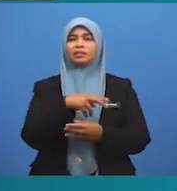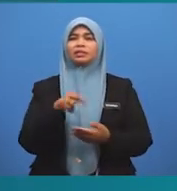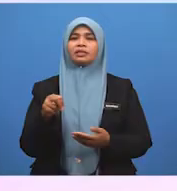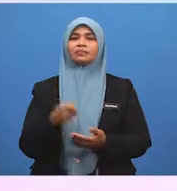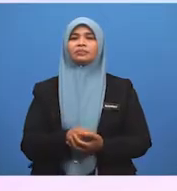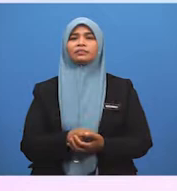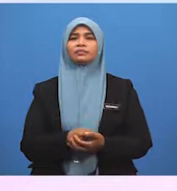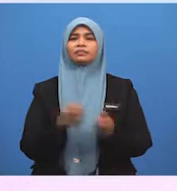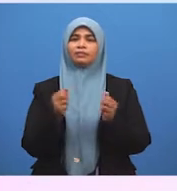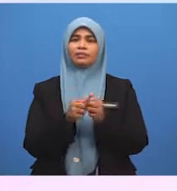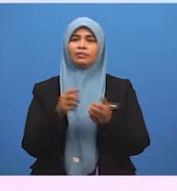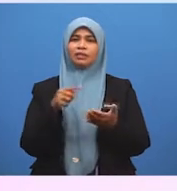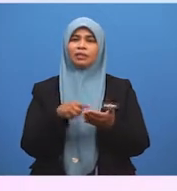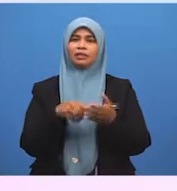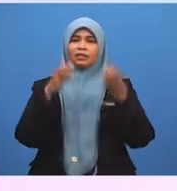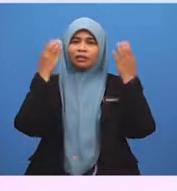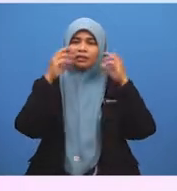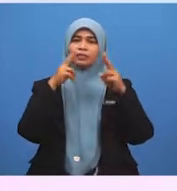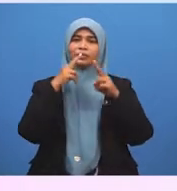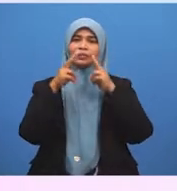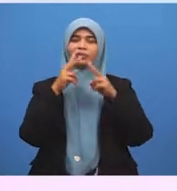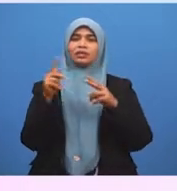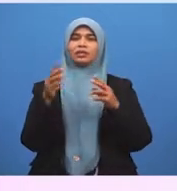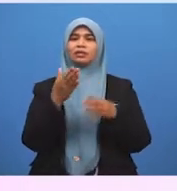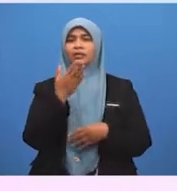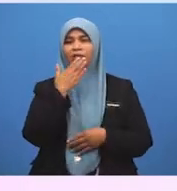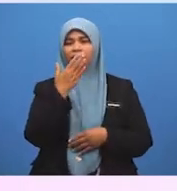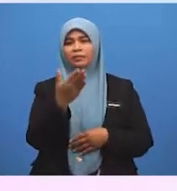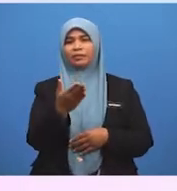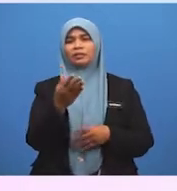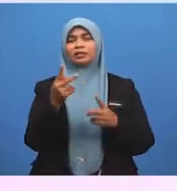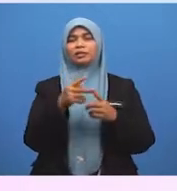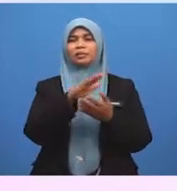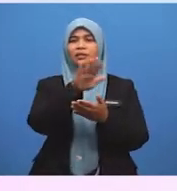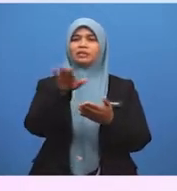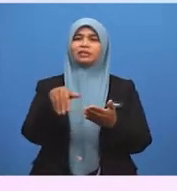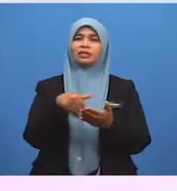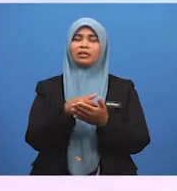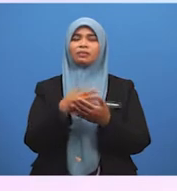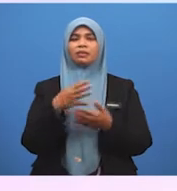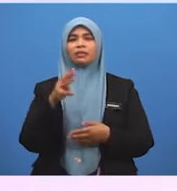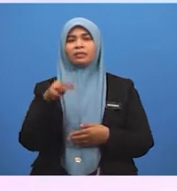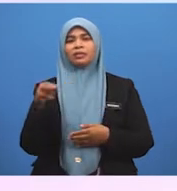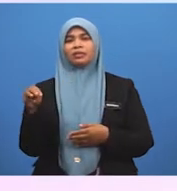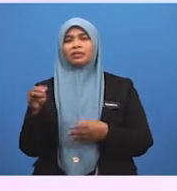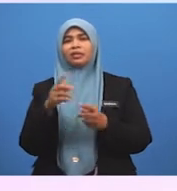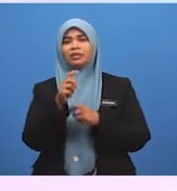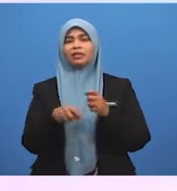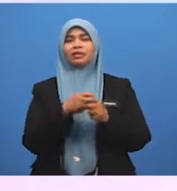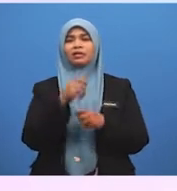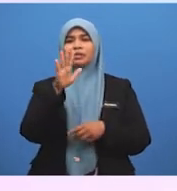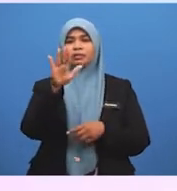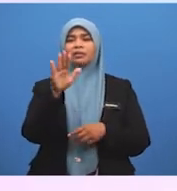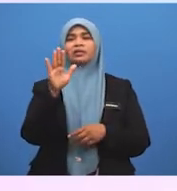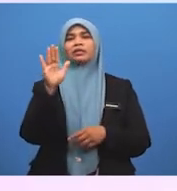masa. Dengan ini, cikgu mengucapkan terima kasih kepada semua anak murid tahun 5